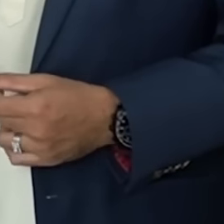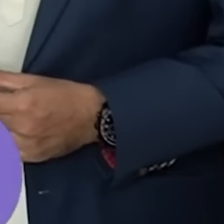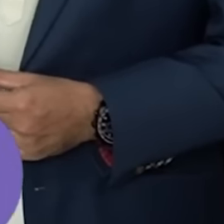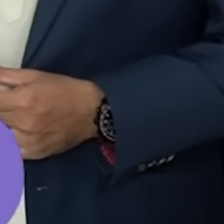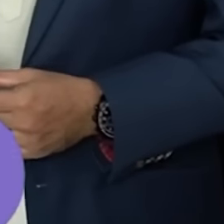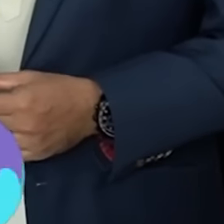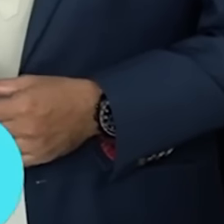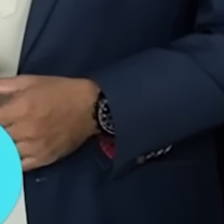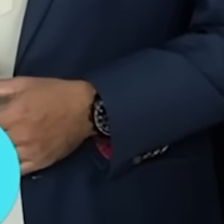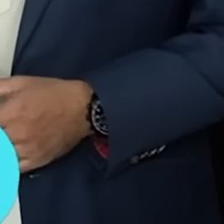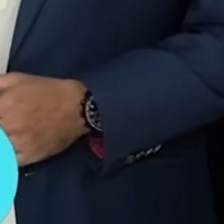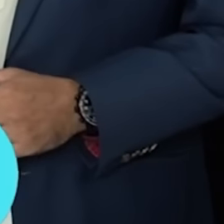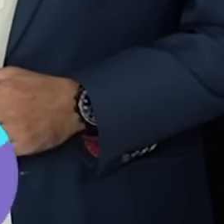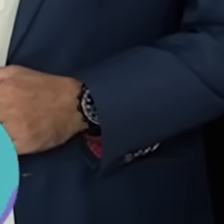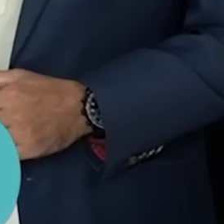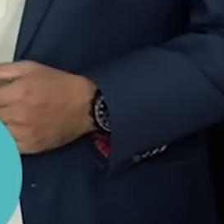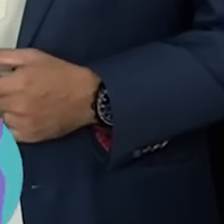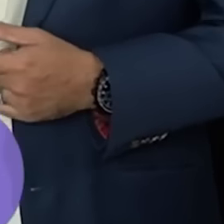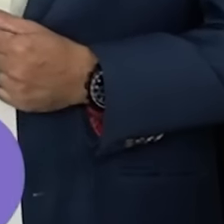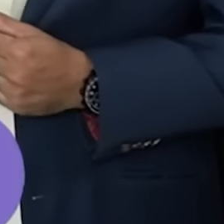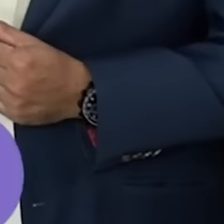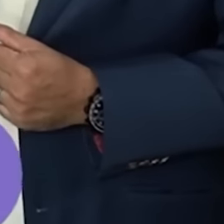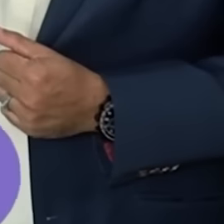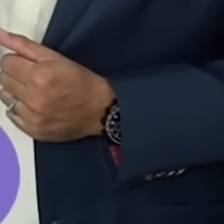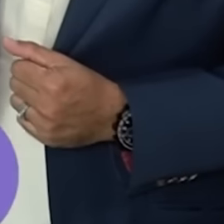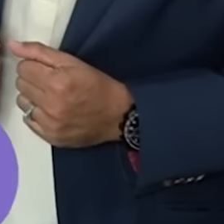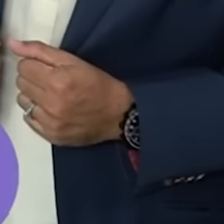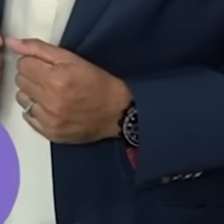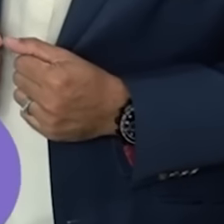Iqra bismi rabbikalladzi